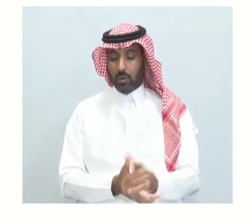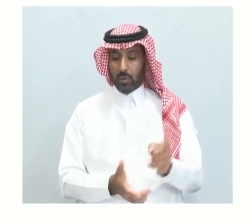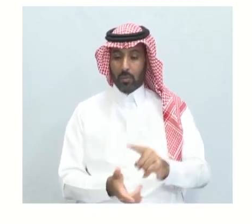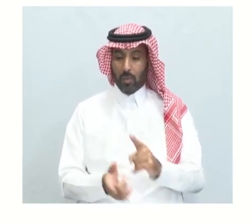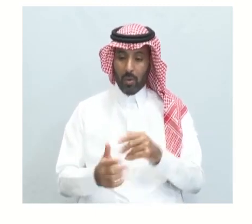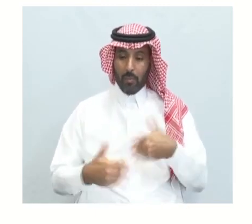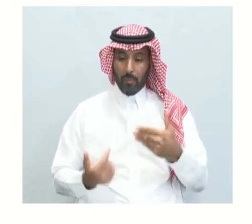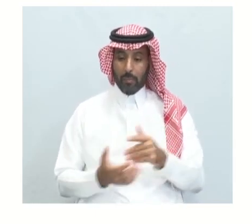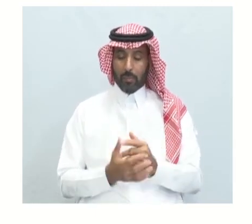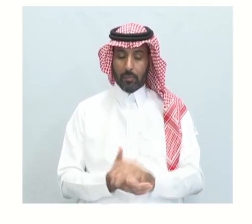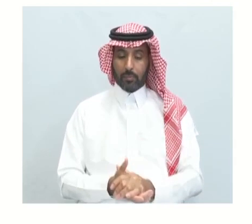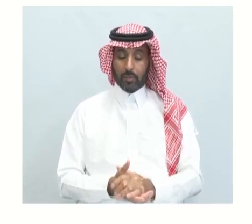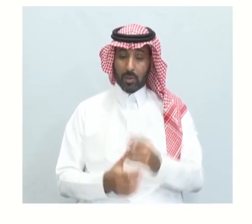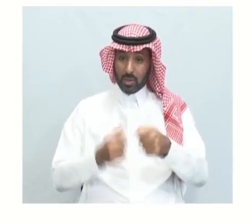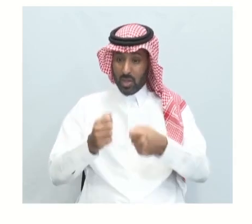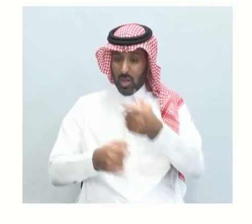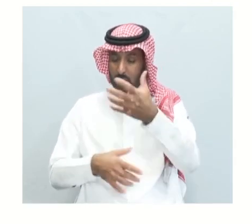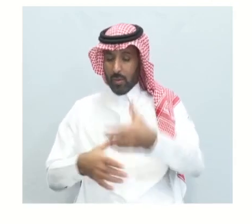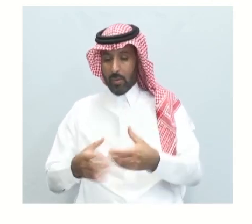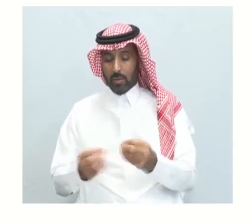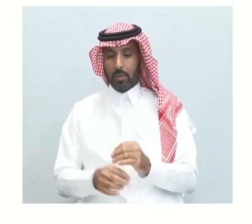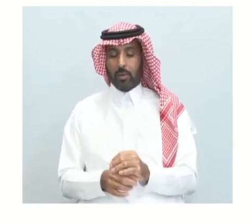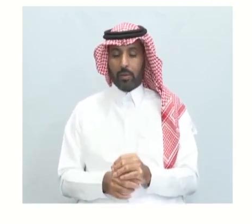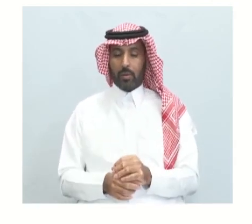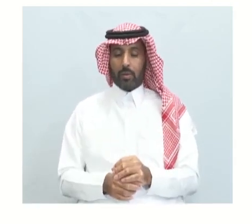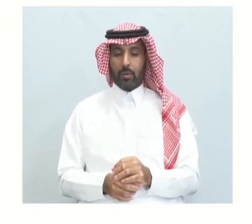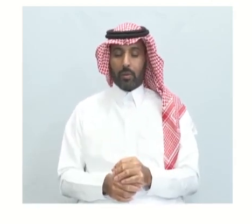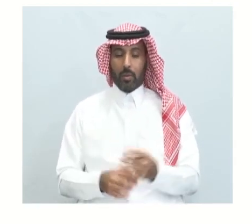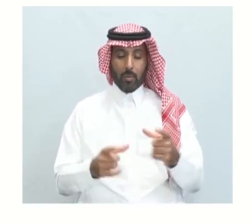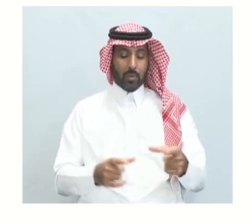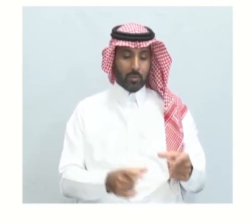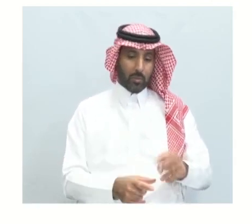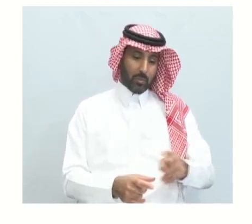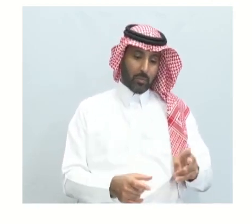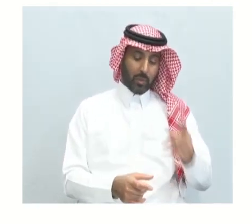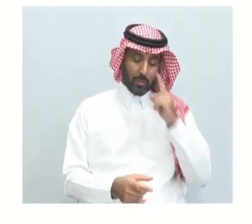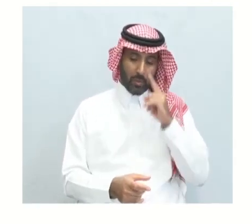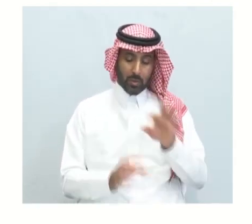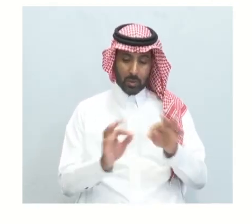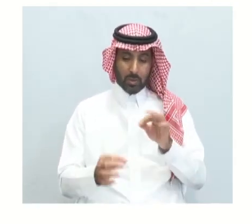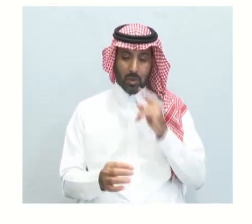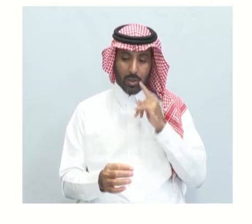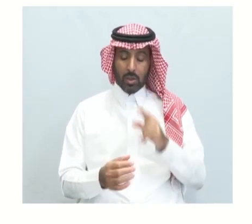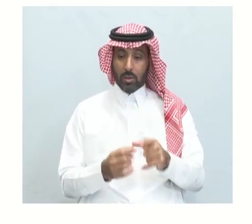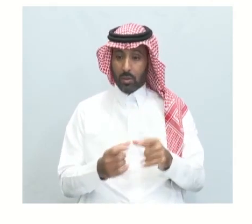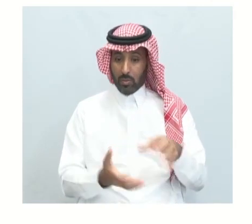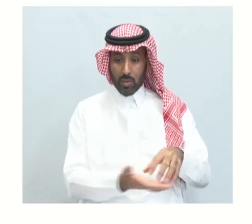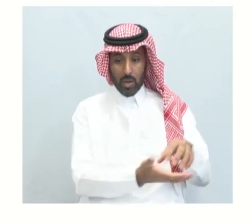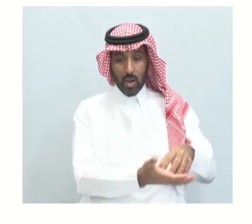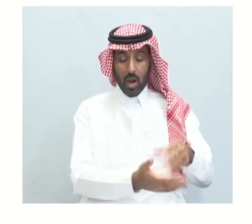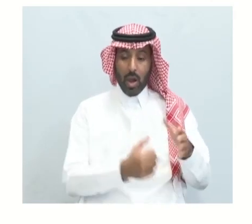لمحبي المغامره كما ستشمل القديه مجموعه متنوعه من الخيارات العقاريه